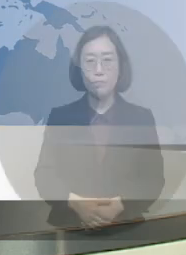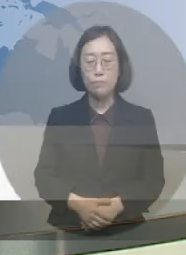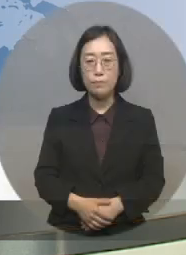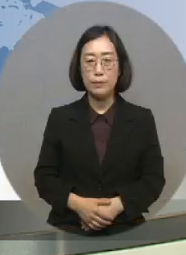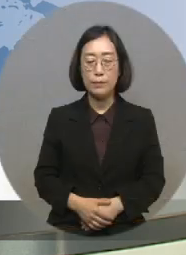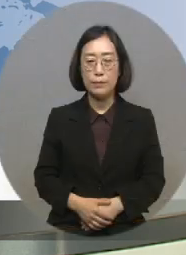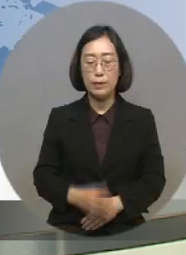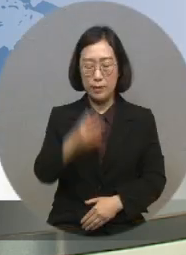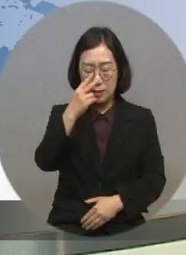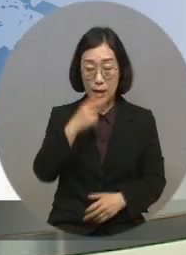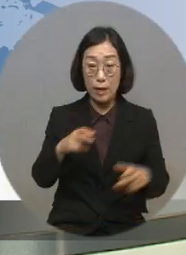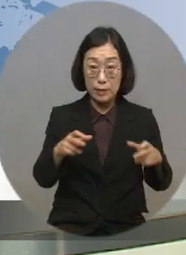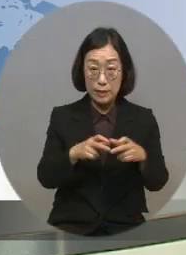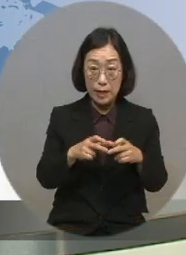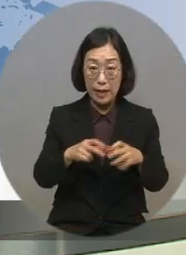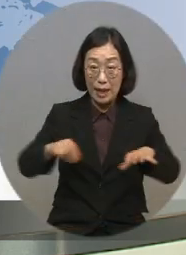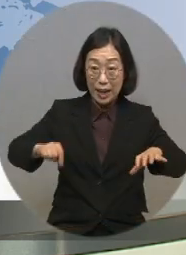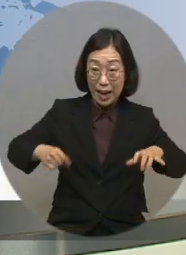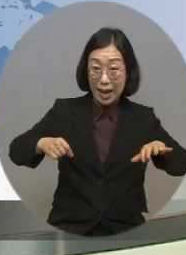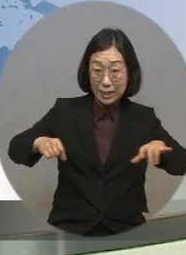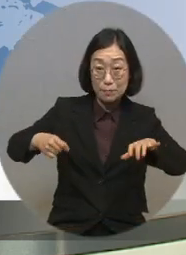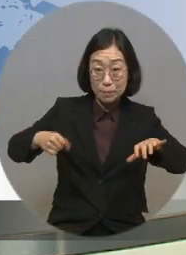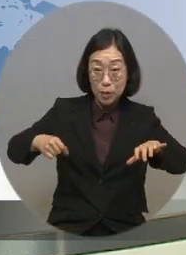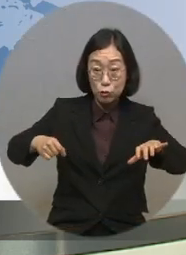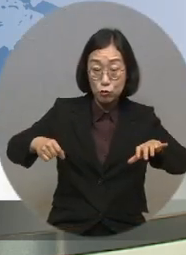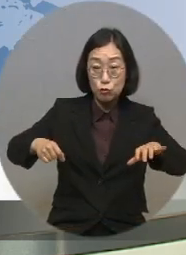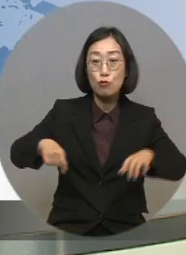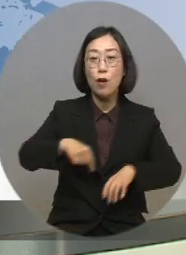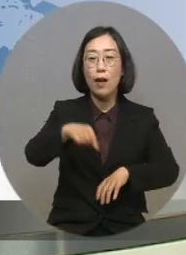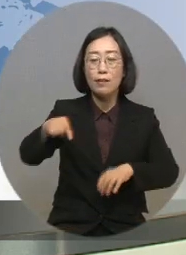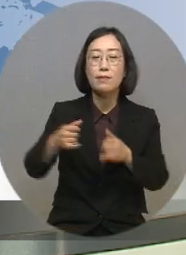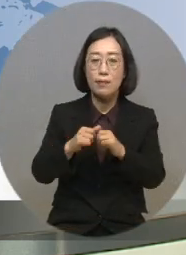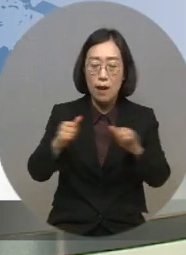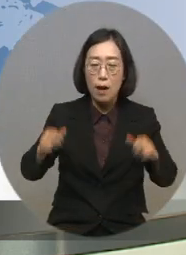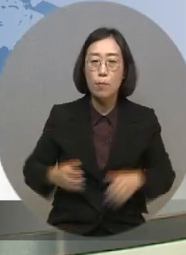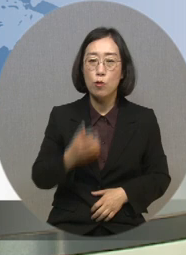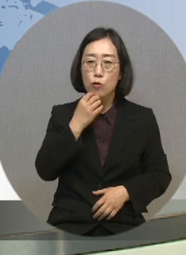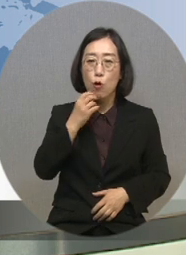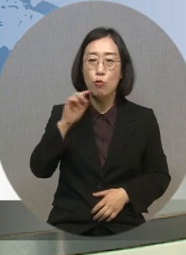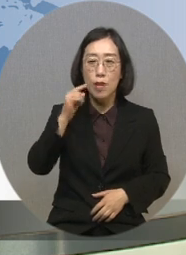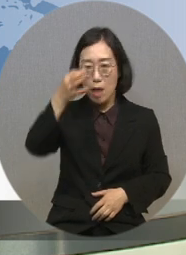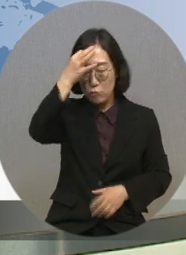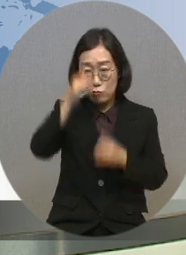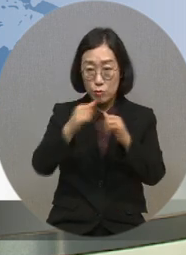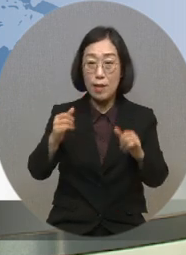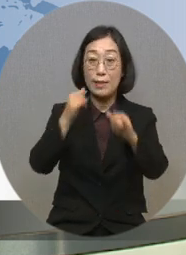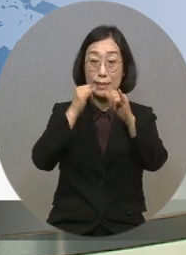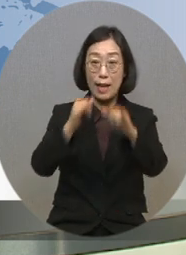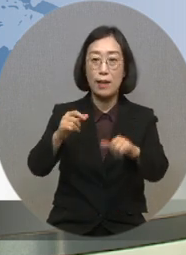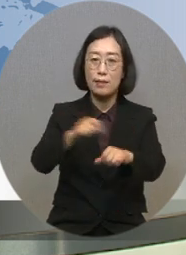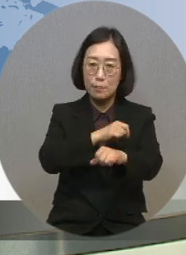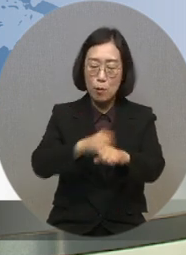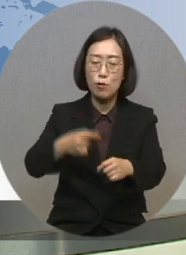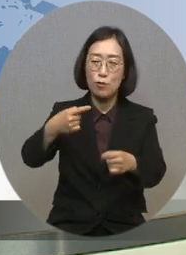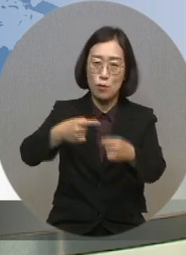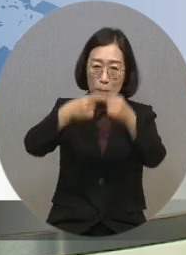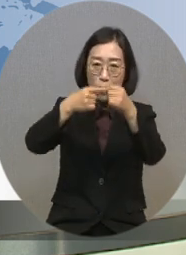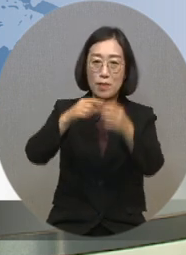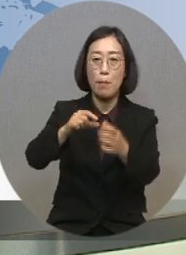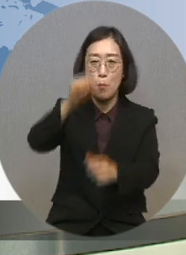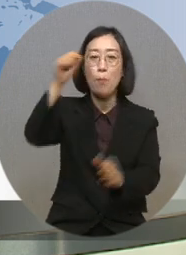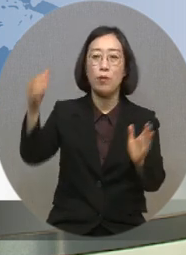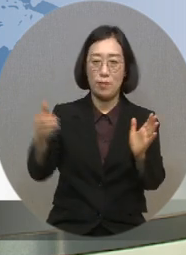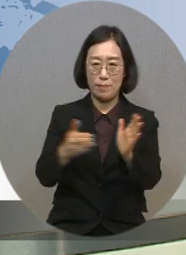시각장애 가야금 연주자 김보경 씨가 올해 신설된 서울 예술상 장애예술인 특별상에 첫 수상자가